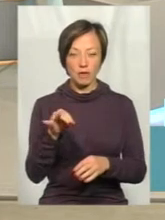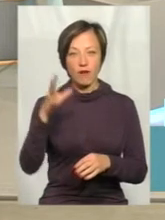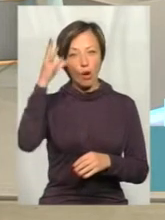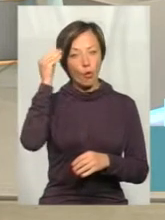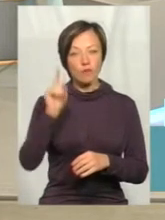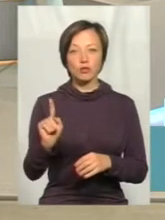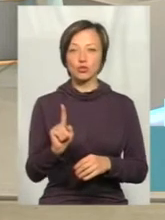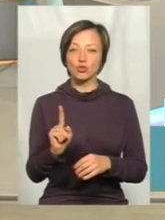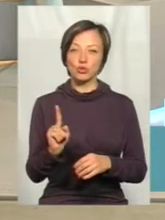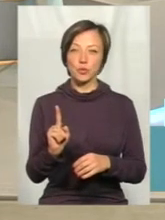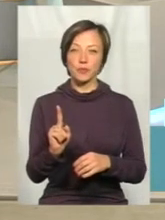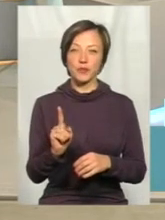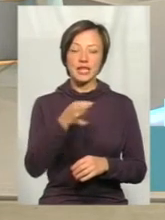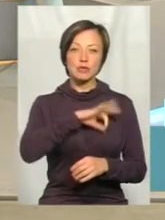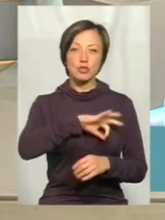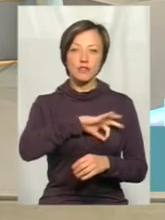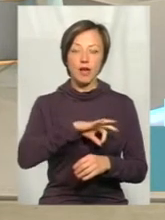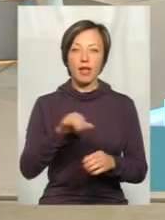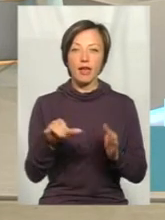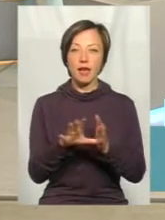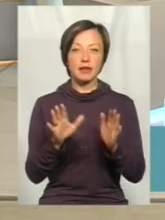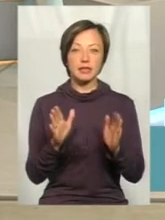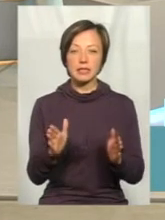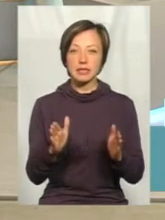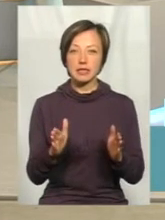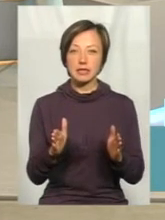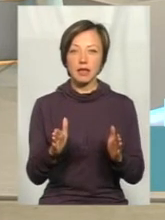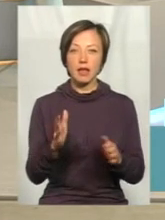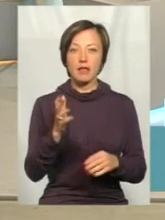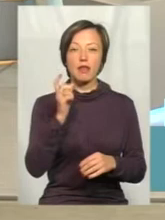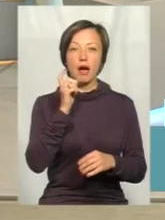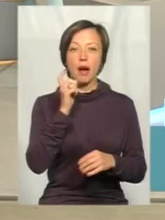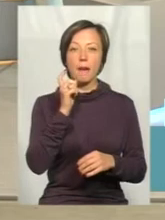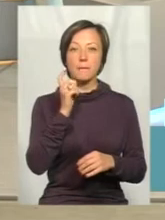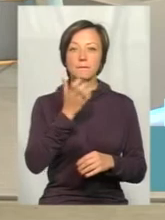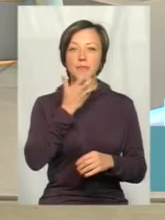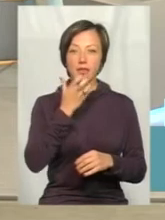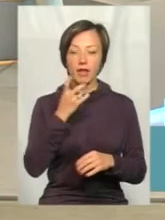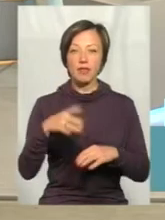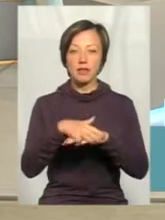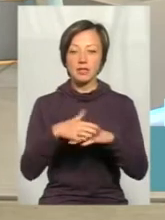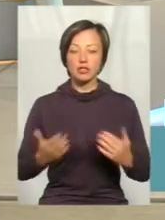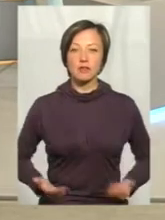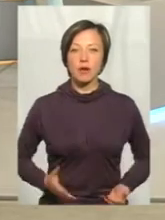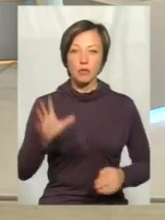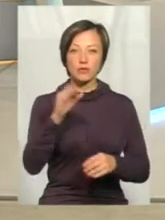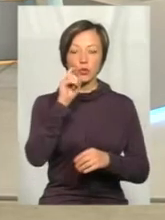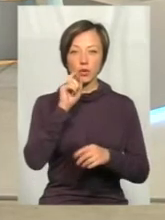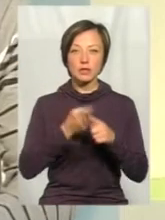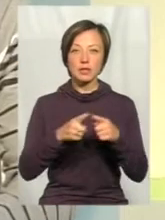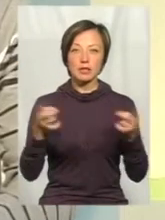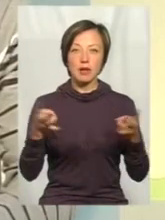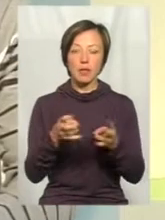що споживання енергії не тільки на півдні, да, а населення живе по всій Україні, тому цю треба